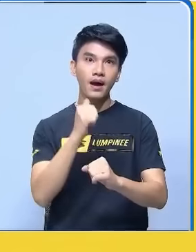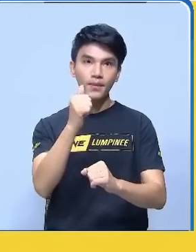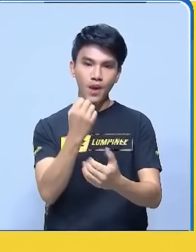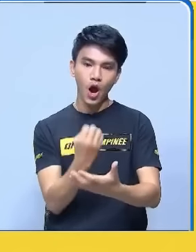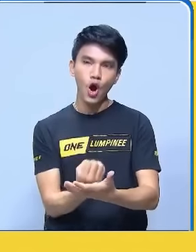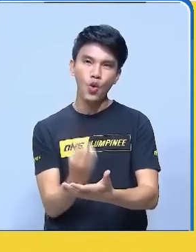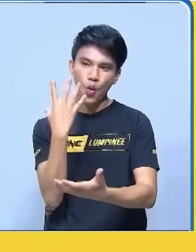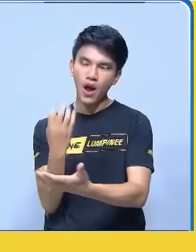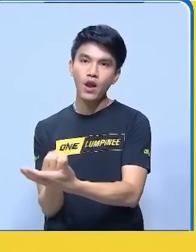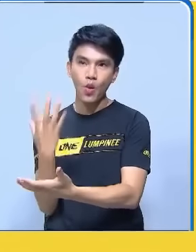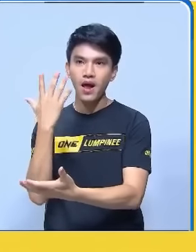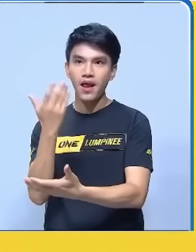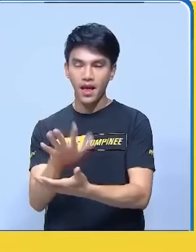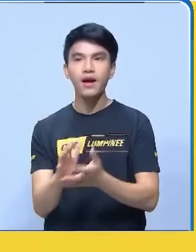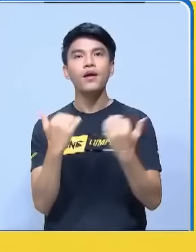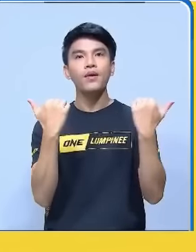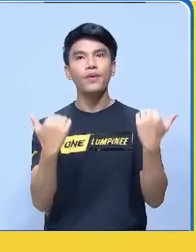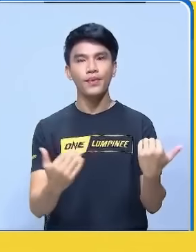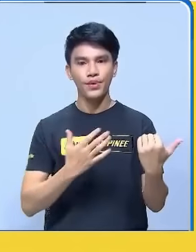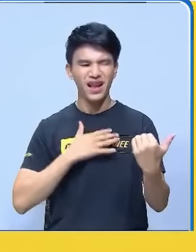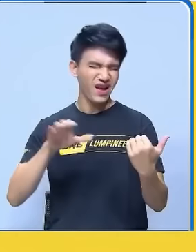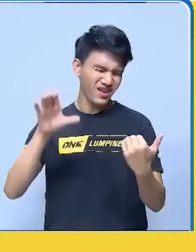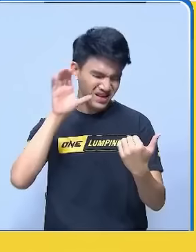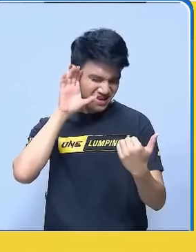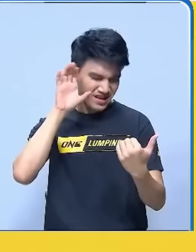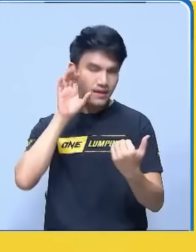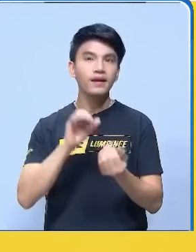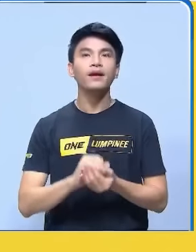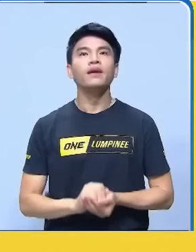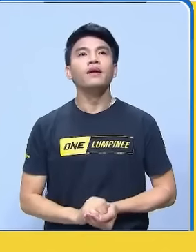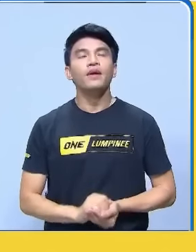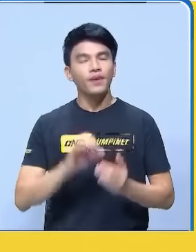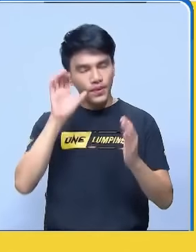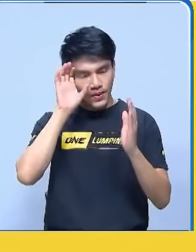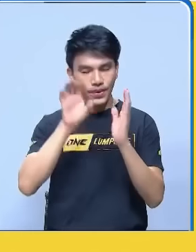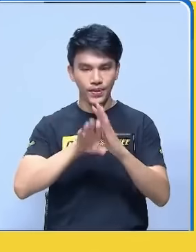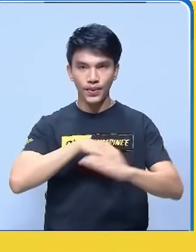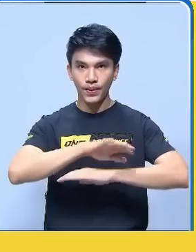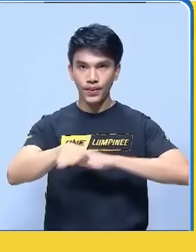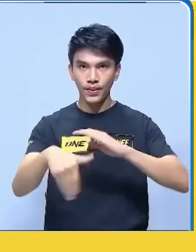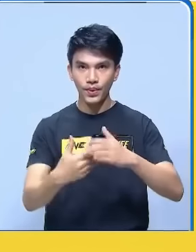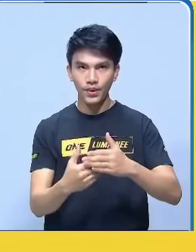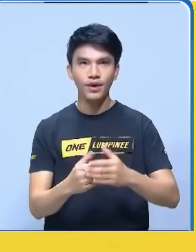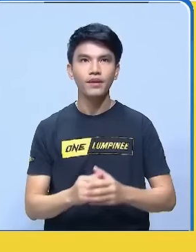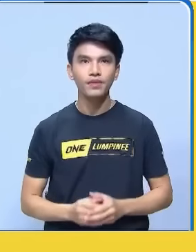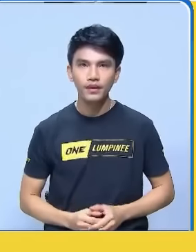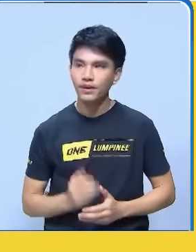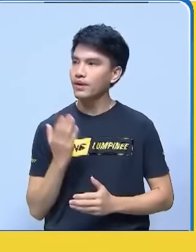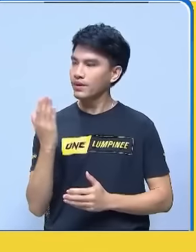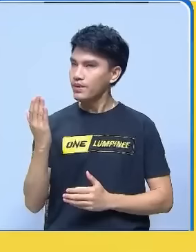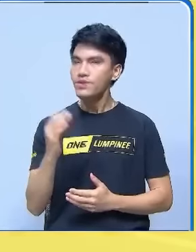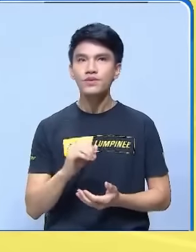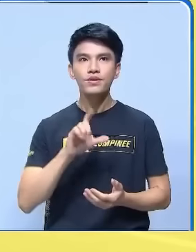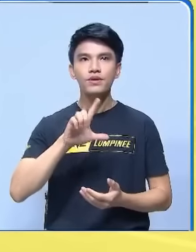ยเงินทองมากมายขนาดนี ้ เราก็เชื่อโดยสนิทใจ ค่ะแล้วคลิปเมื่อสักครู่นี้คุณลิลลี่เหงียนท่านนี้